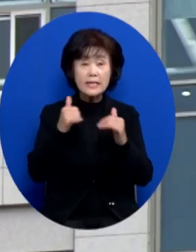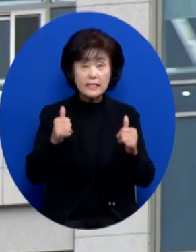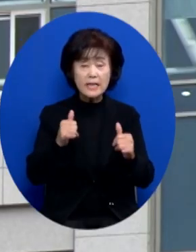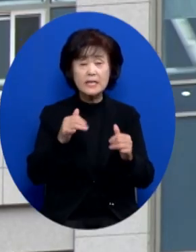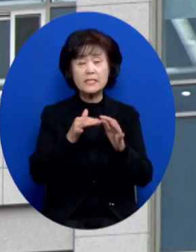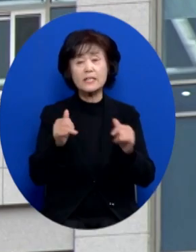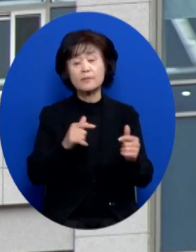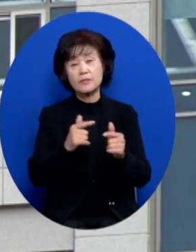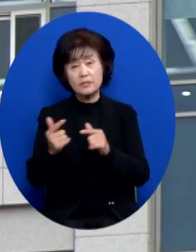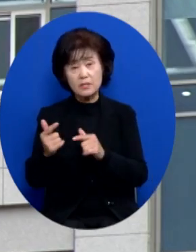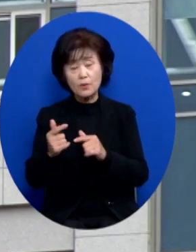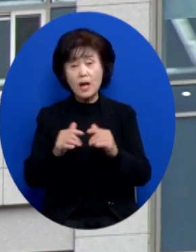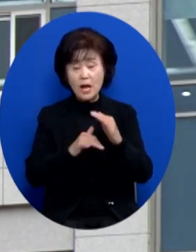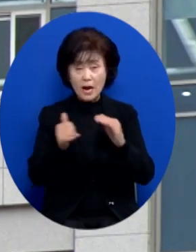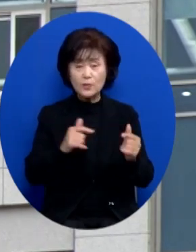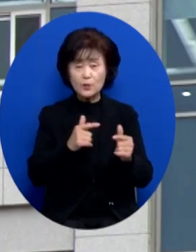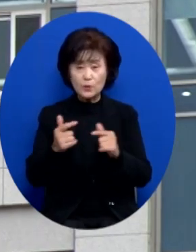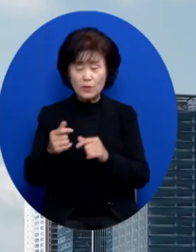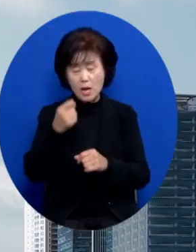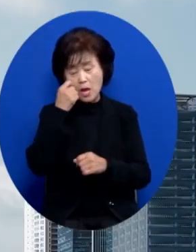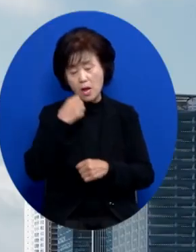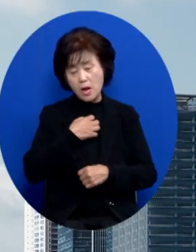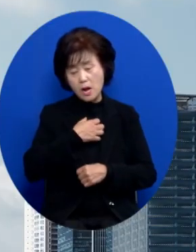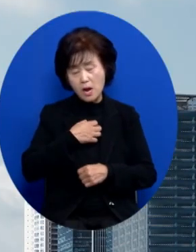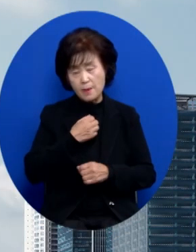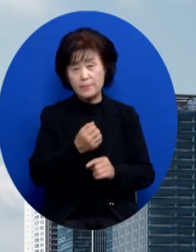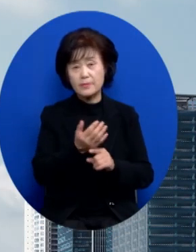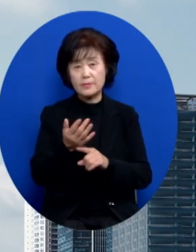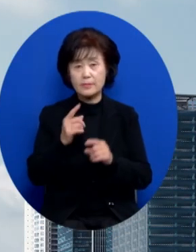유가족에게 애도를 전한다고 말했습니다.